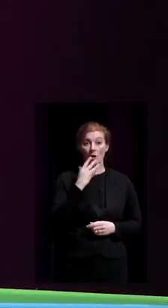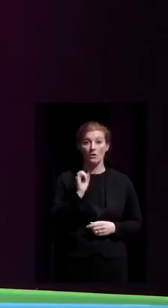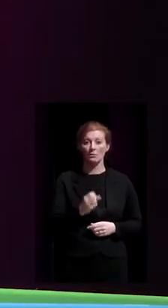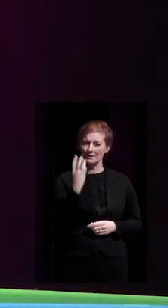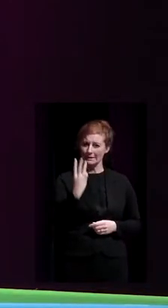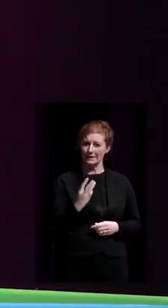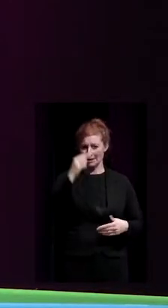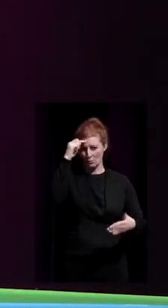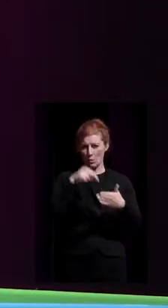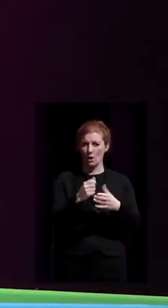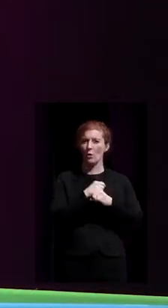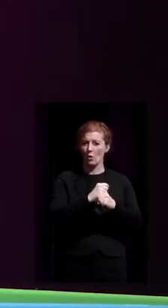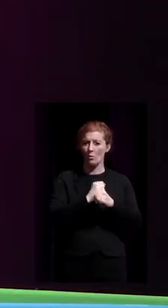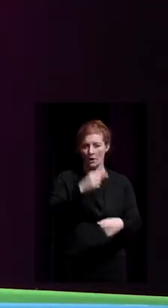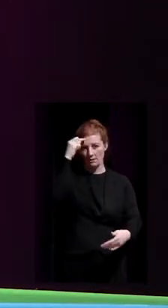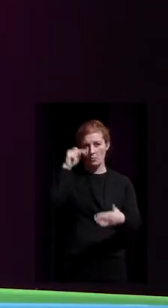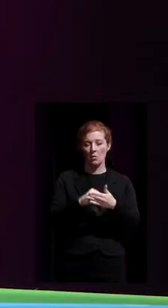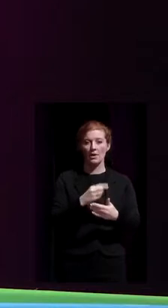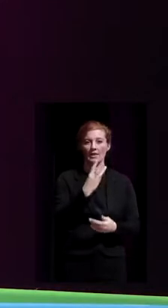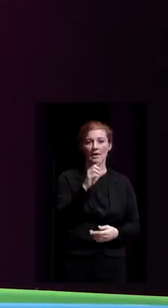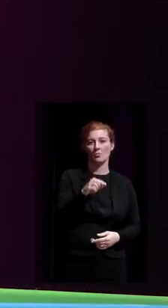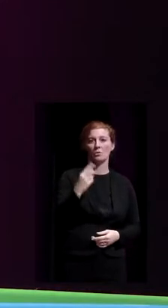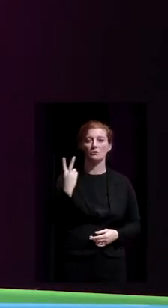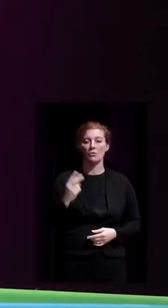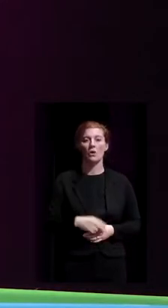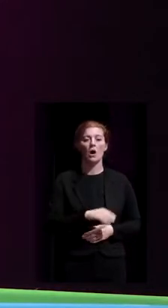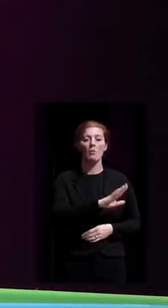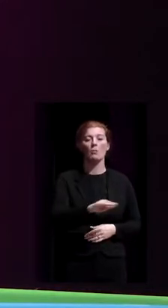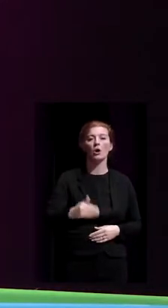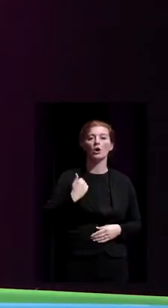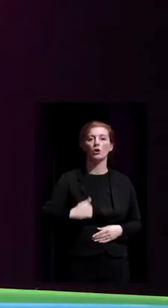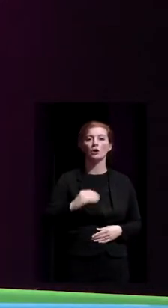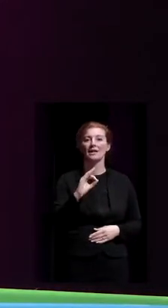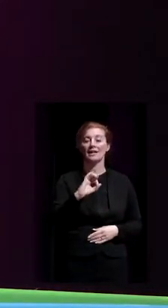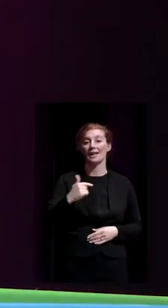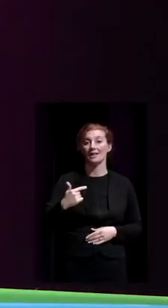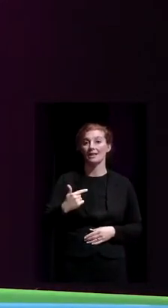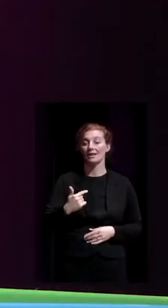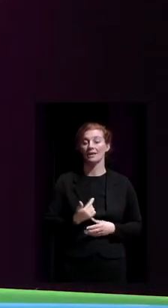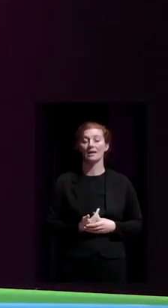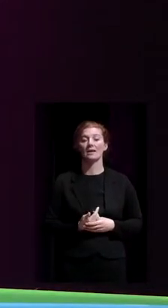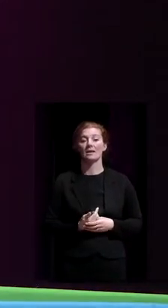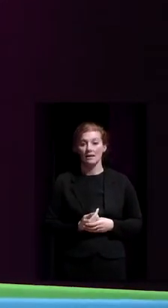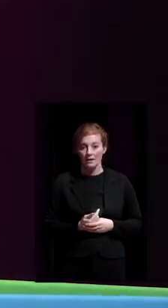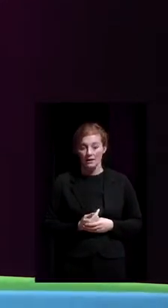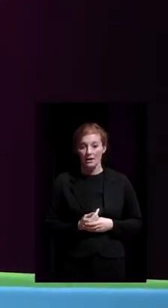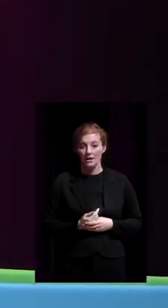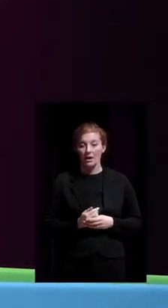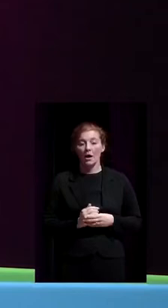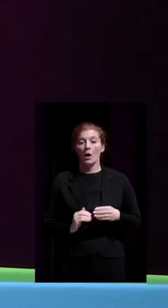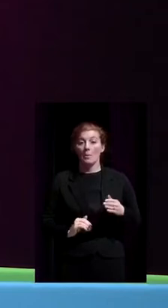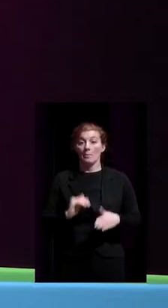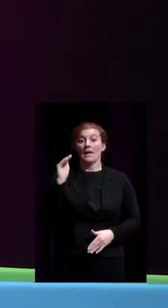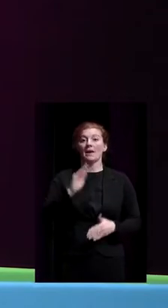tredje hållbarhetsmålet 3.2, barndödlighet. Så är det mer än ett